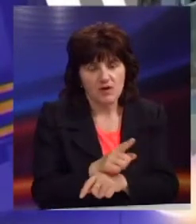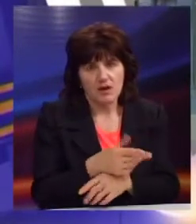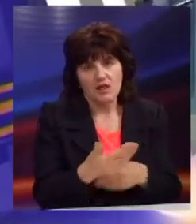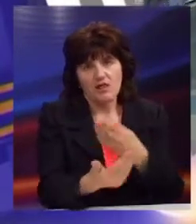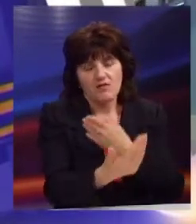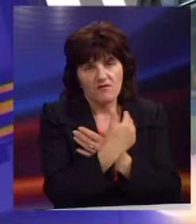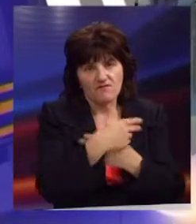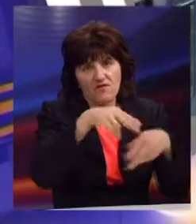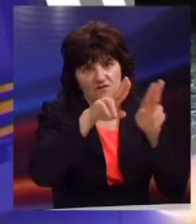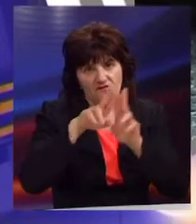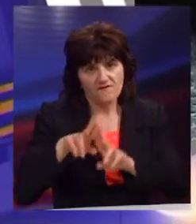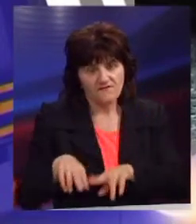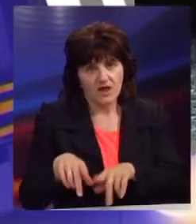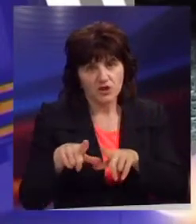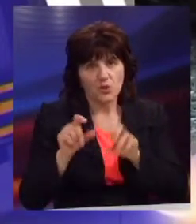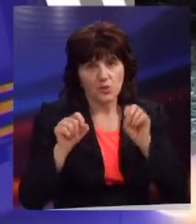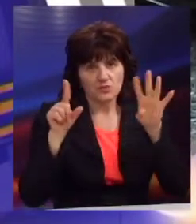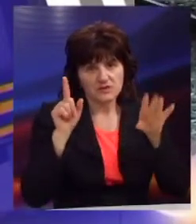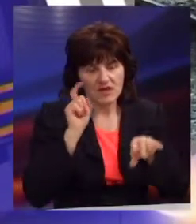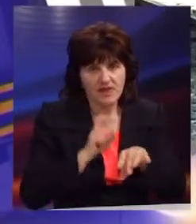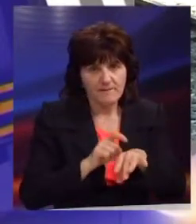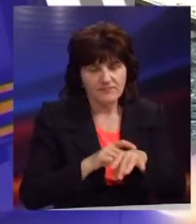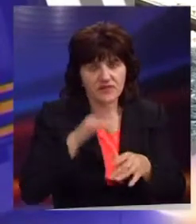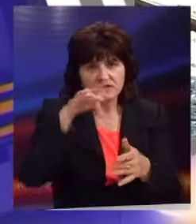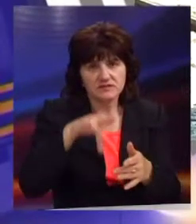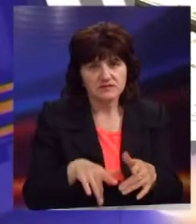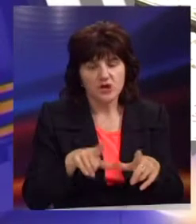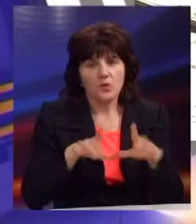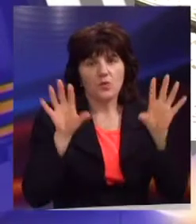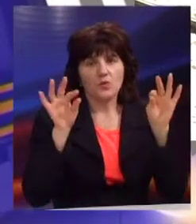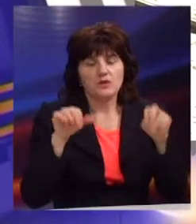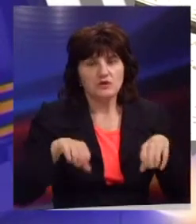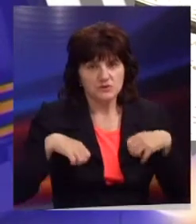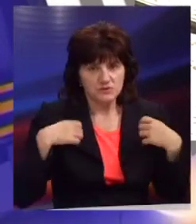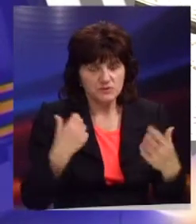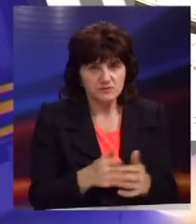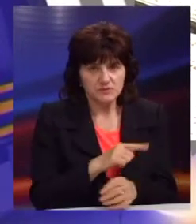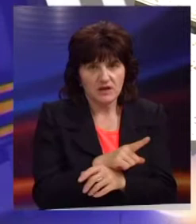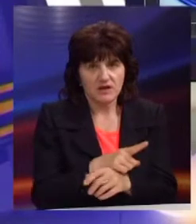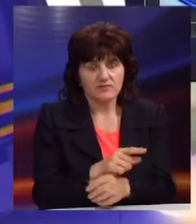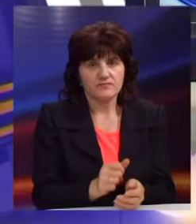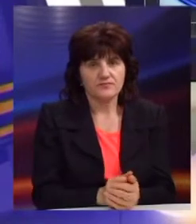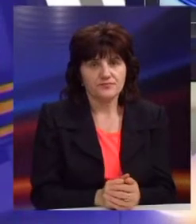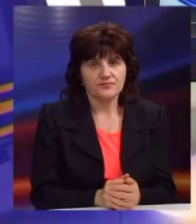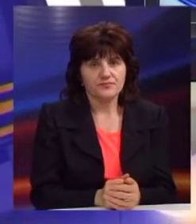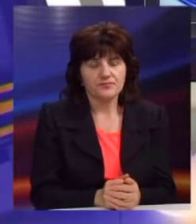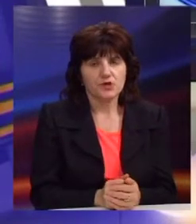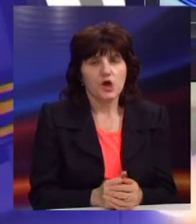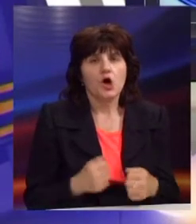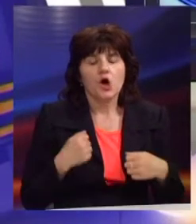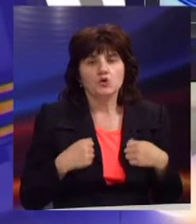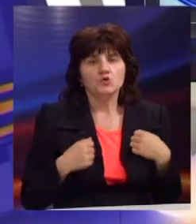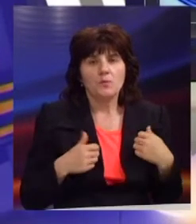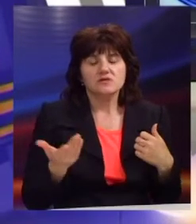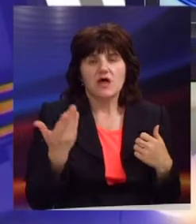voz iz bara kreće u 17 časova, a u Subotici je u 10.04 po redu vožnje. Subotica je dobila